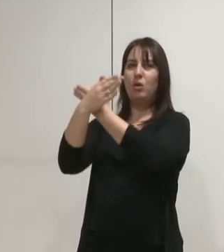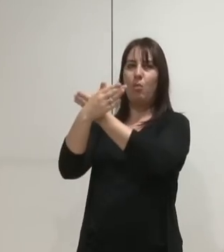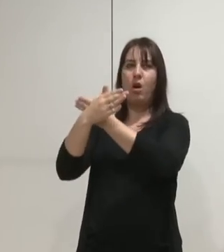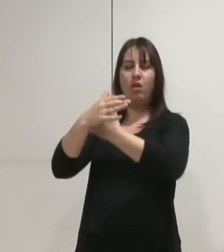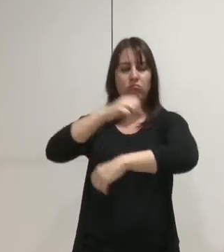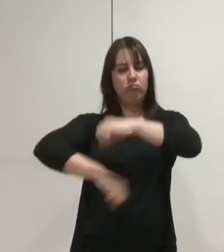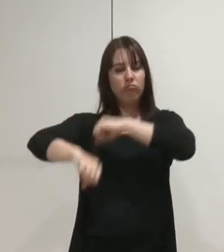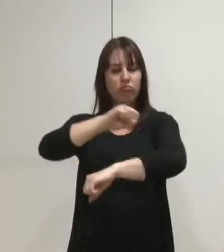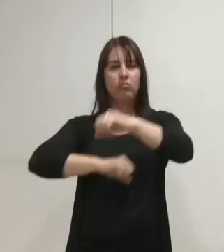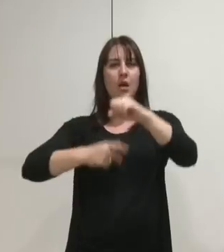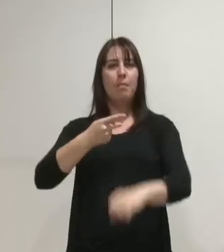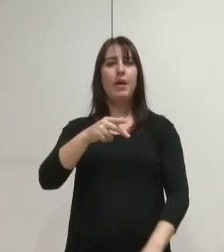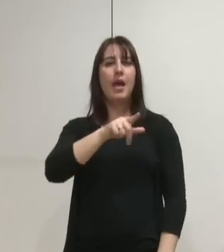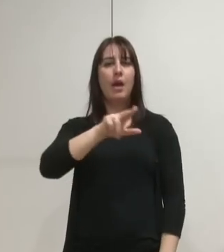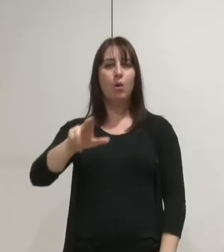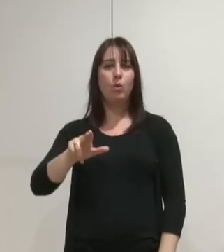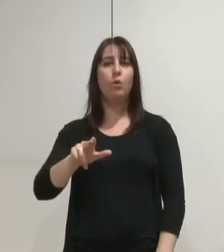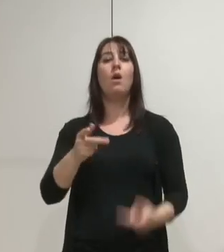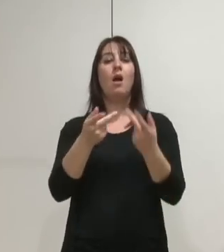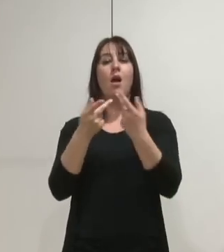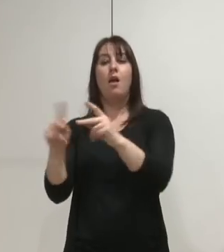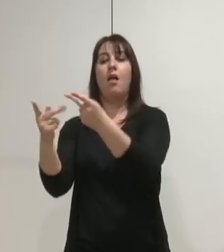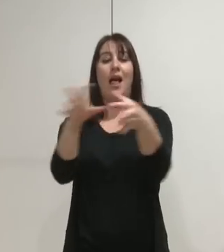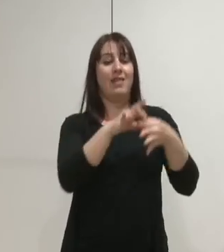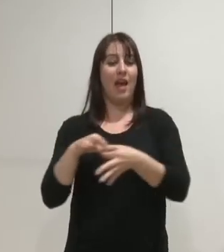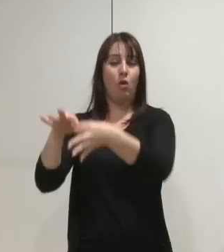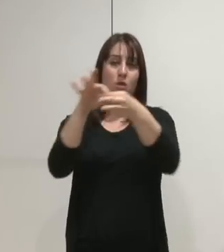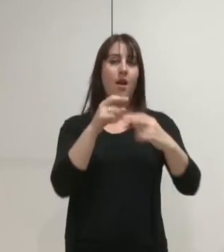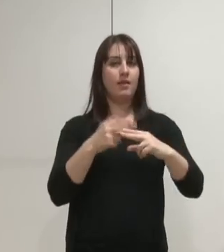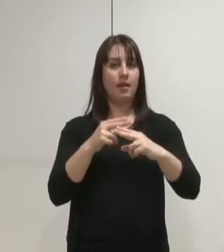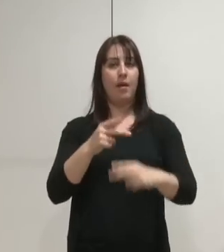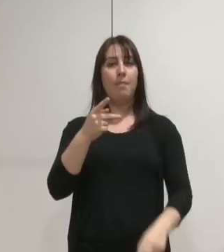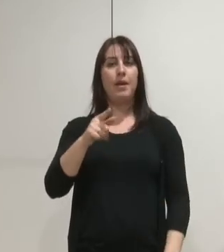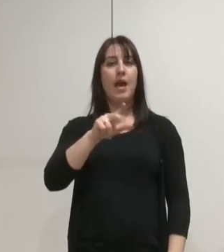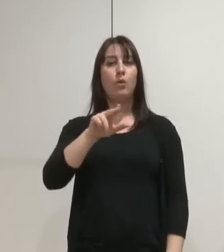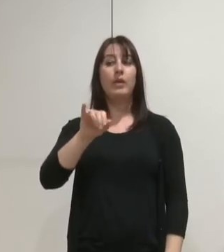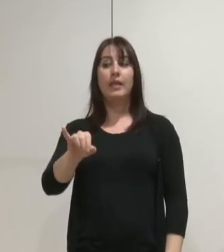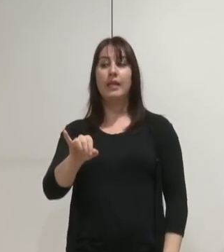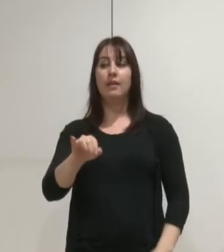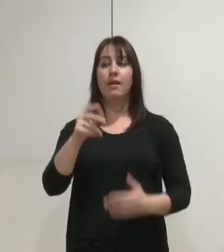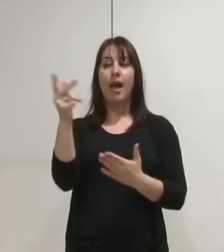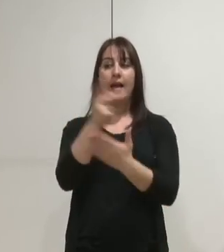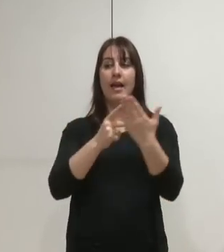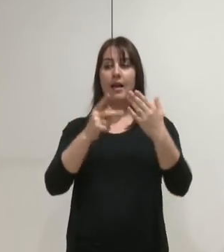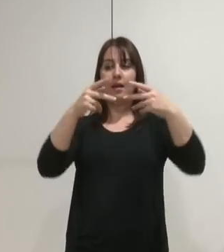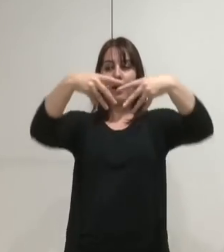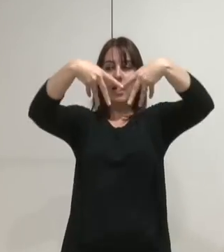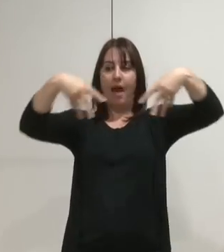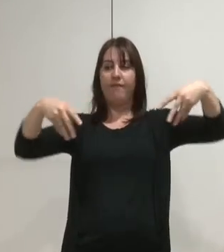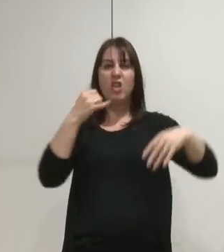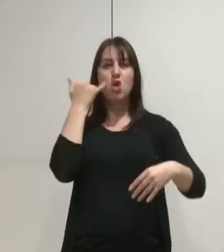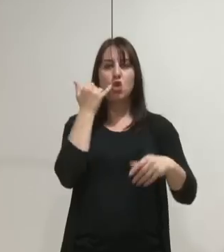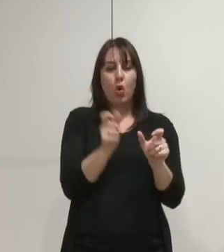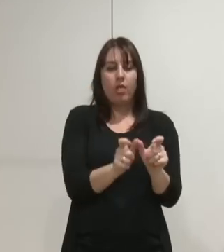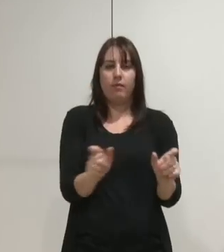démarche de plan local de l'urbanisme intercommunal le plui c'est ce qui apparaît en bas du graphique en jaune qui